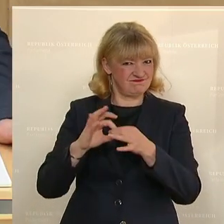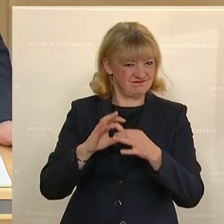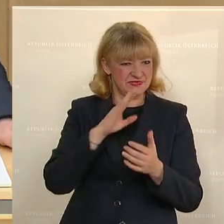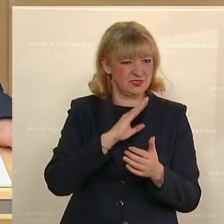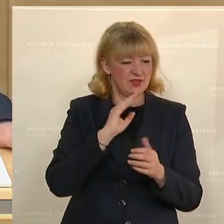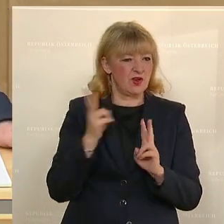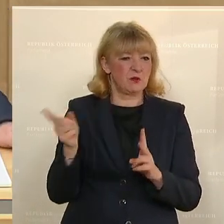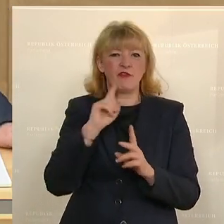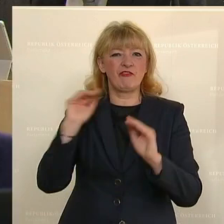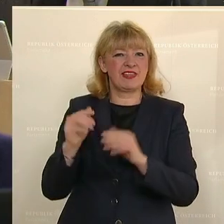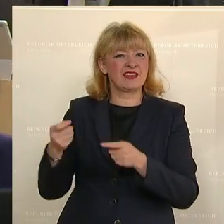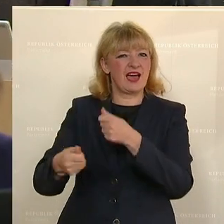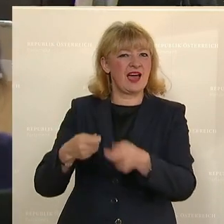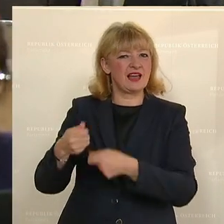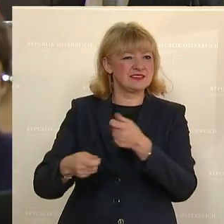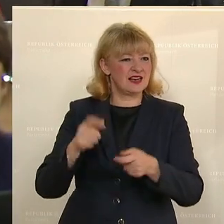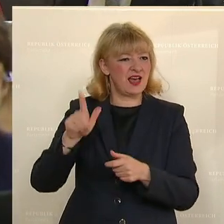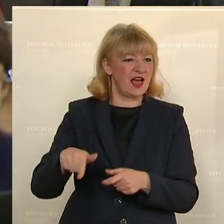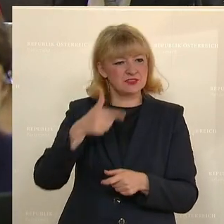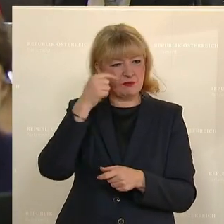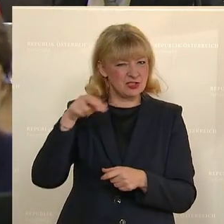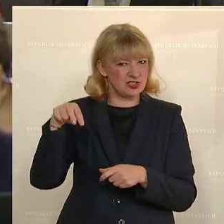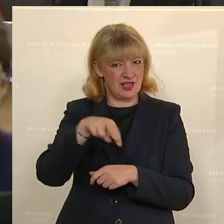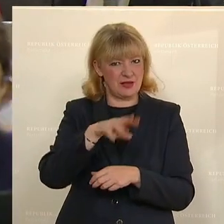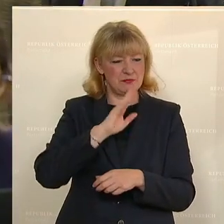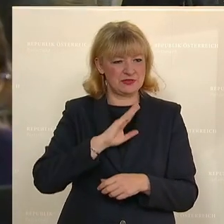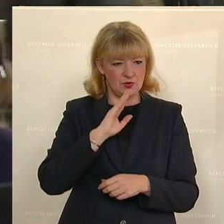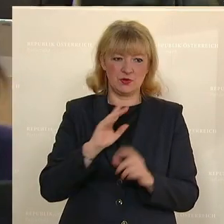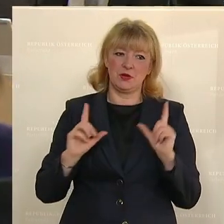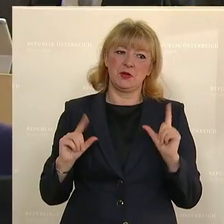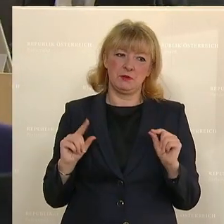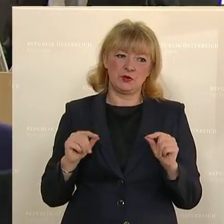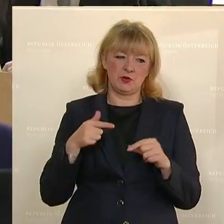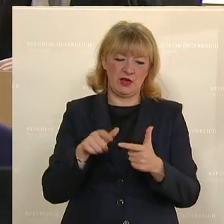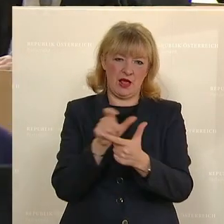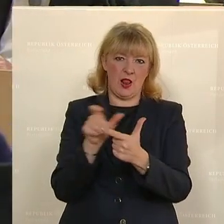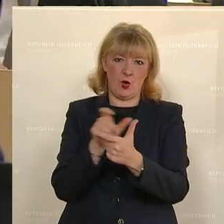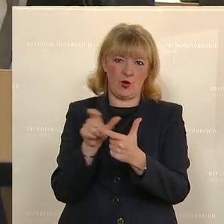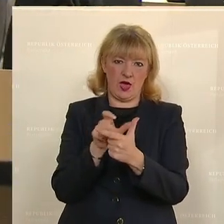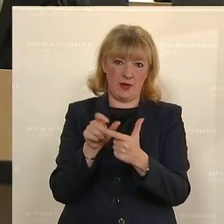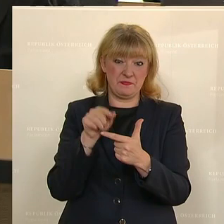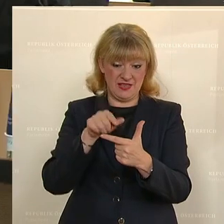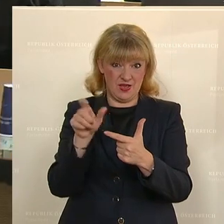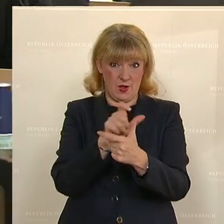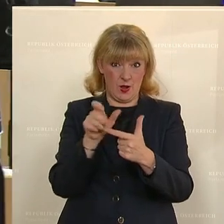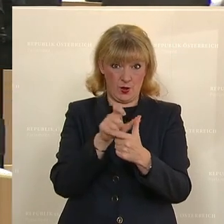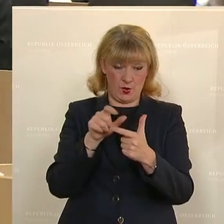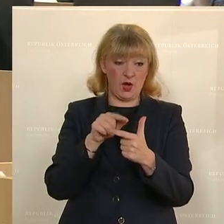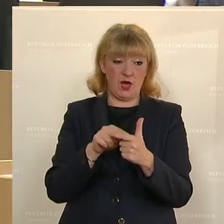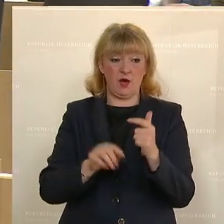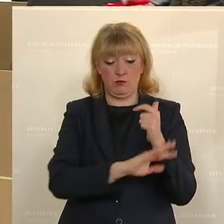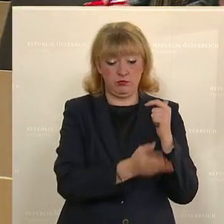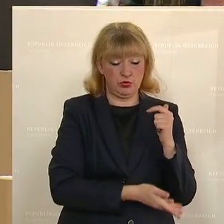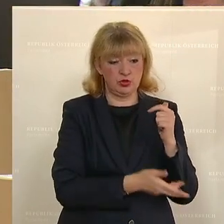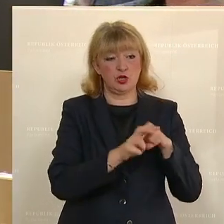weniger Einzahlerinnen gibt, als tatsächlich auch Menschen, die dann in Pension gehen. Das heißt, da ist eine Lücke. Und diese Lücke, die wird aus dem Budget, aus